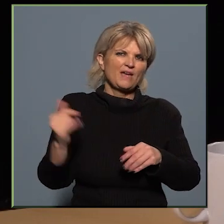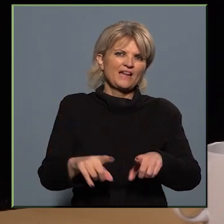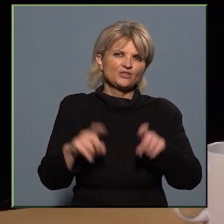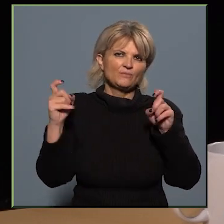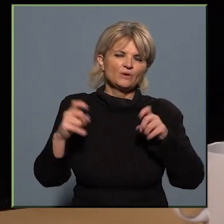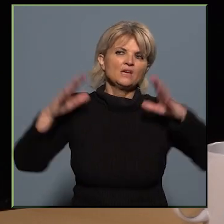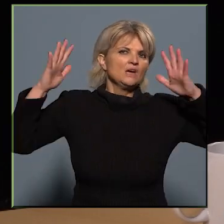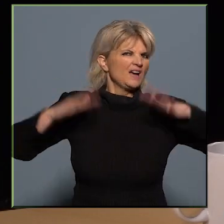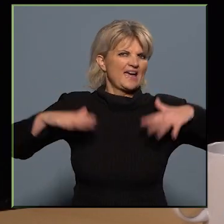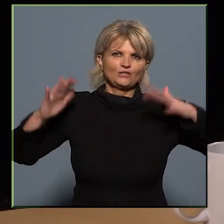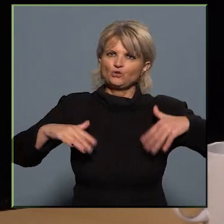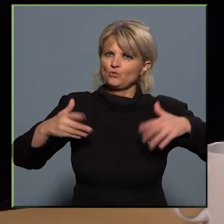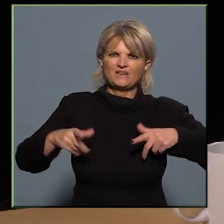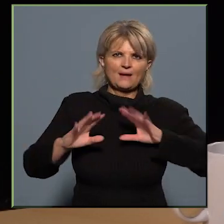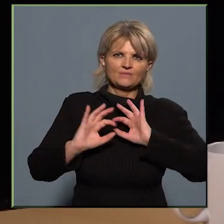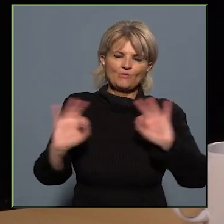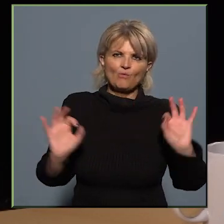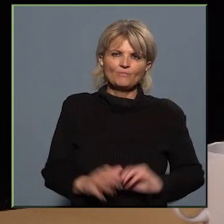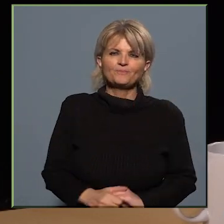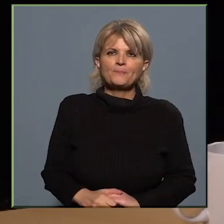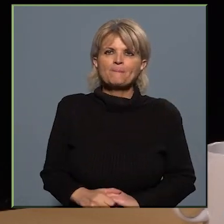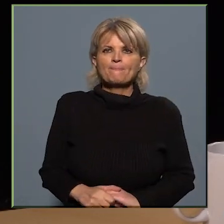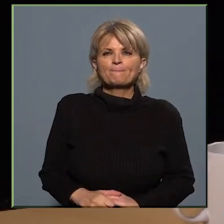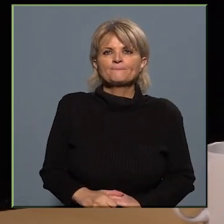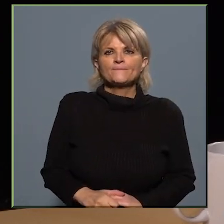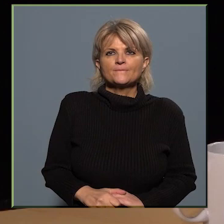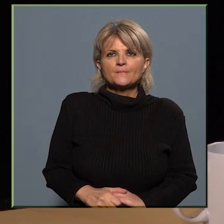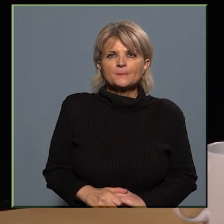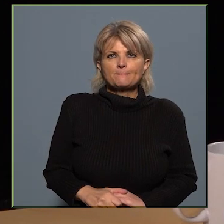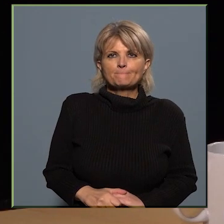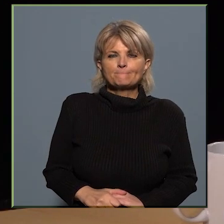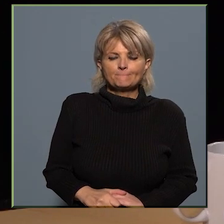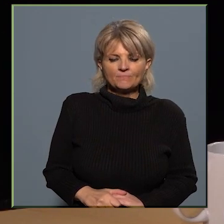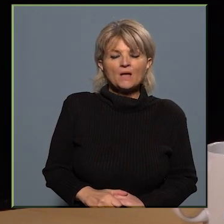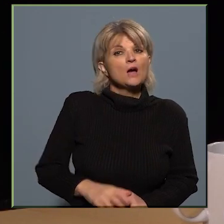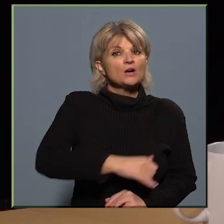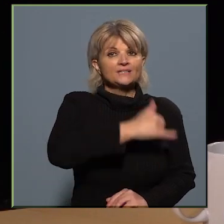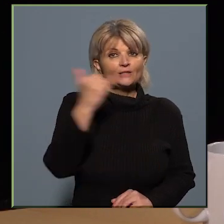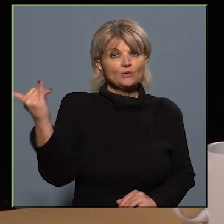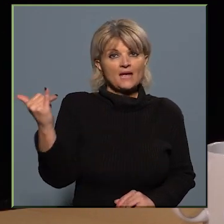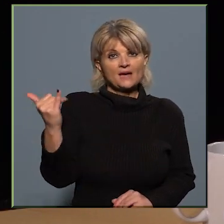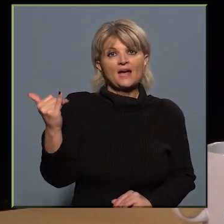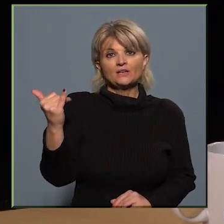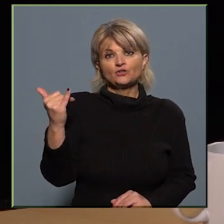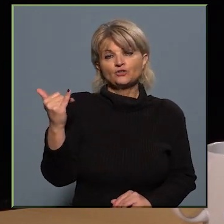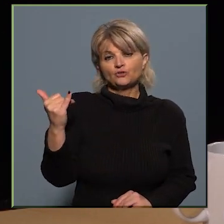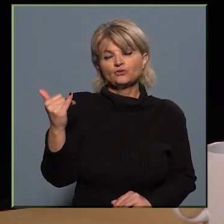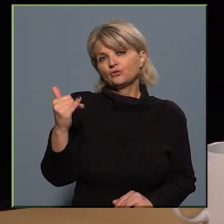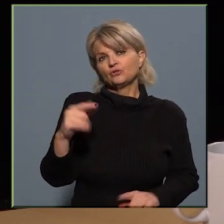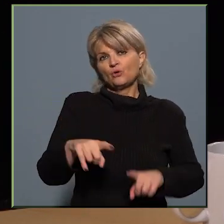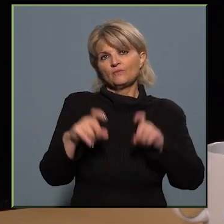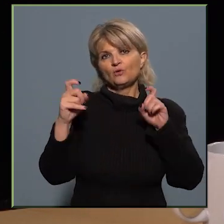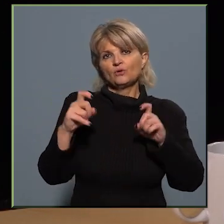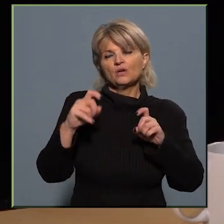nagy esőzések azok jelentősen rontanak a feltételeken, de az időjárás engedi, akkor késő estig teli